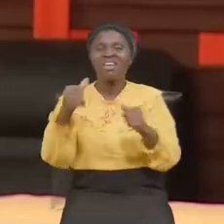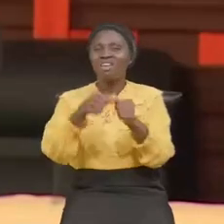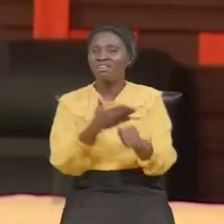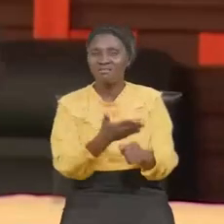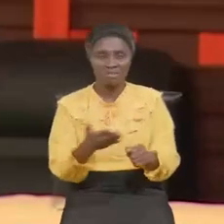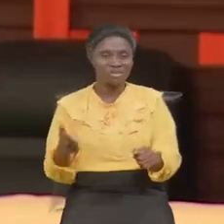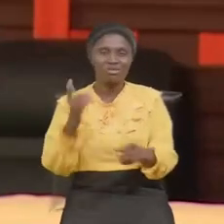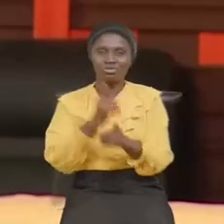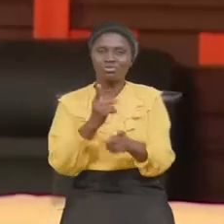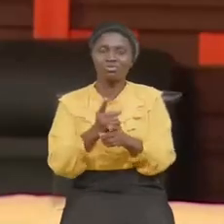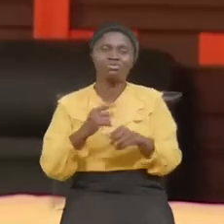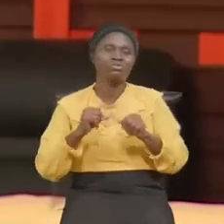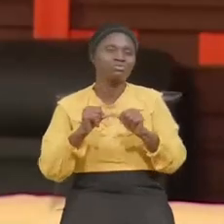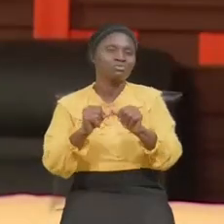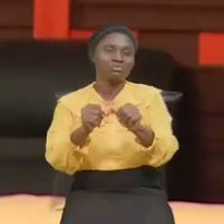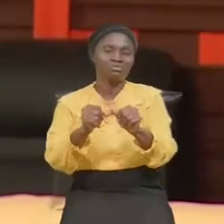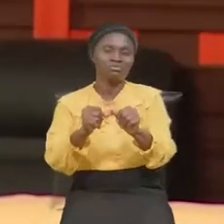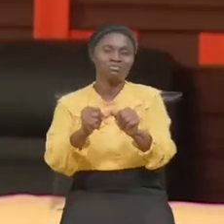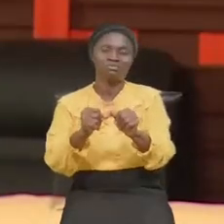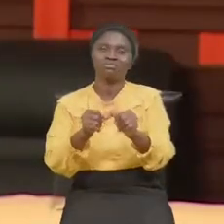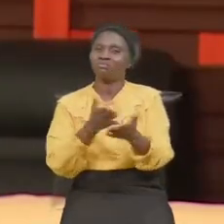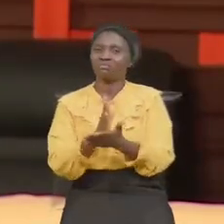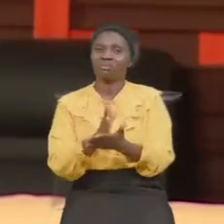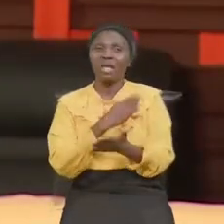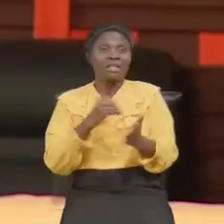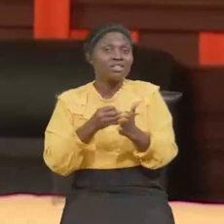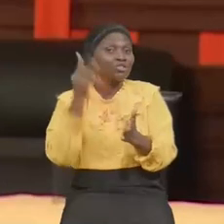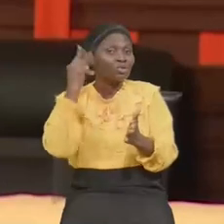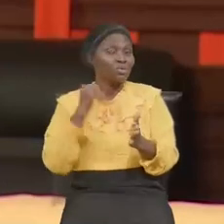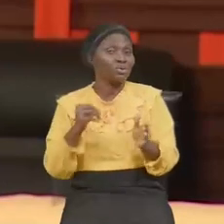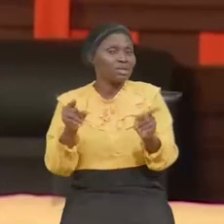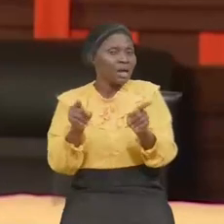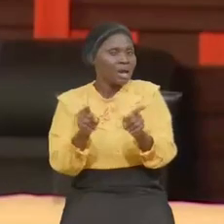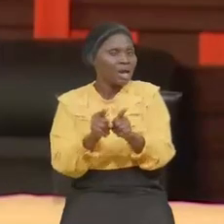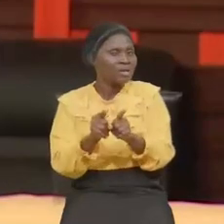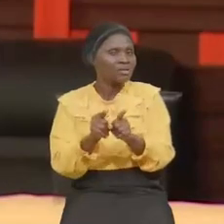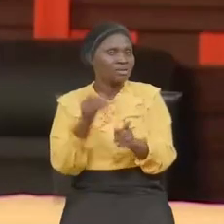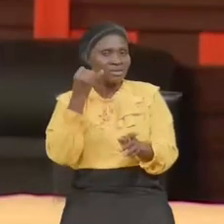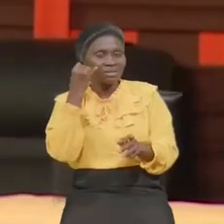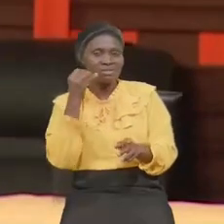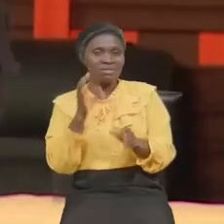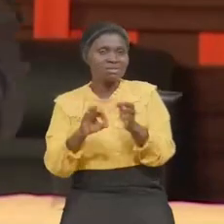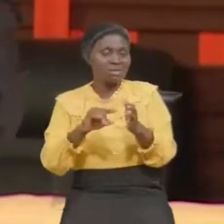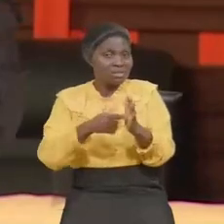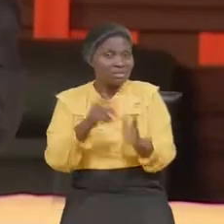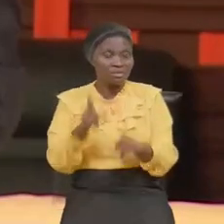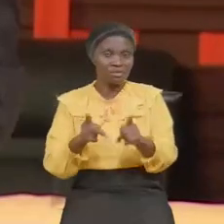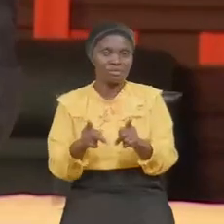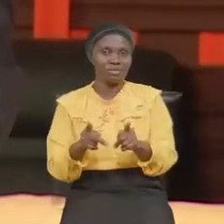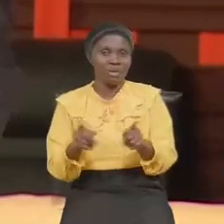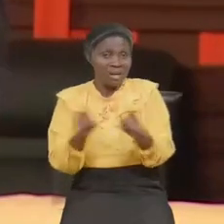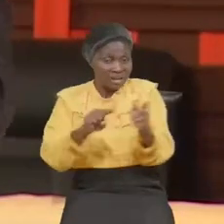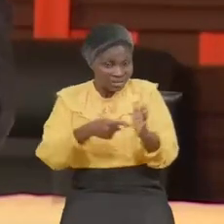normalement. Et c'était comme ces gens-là dont nous lisons maintenant. Mais,